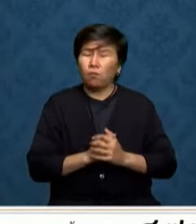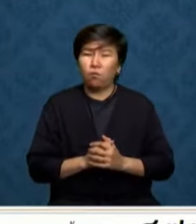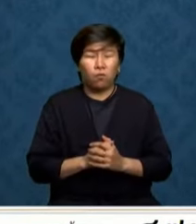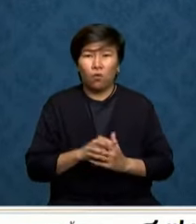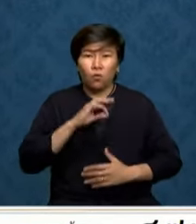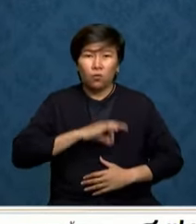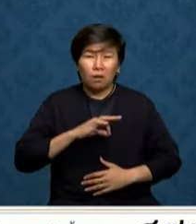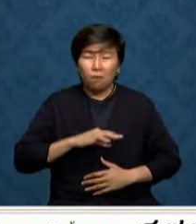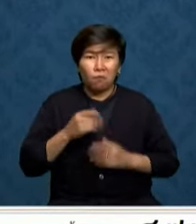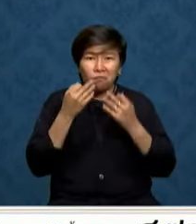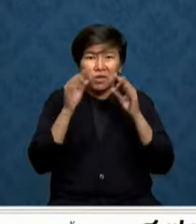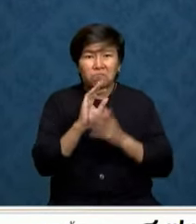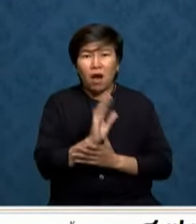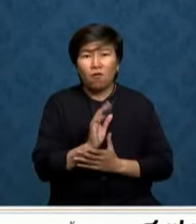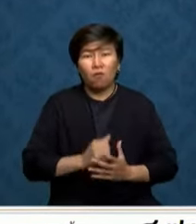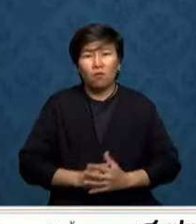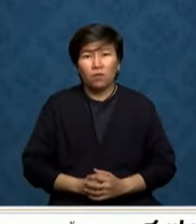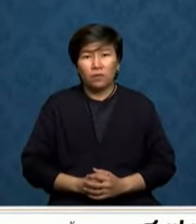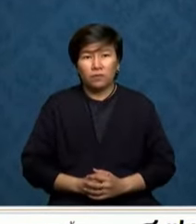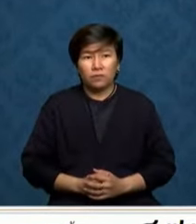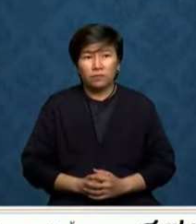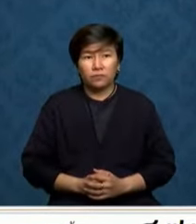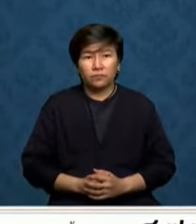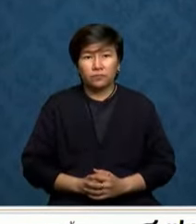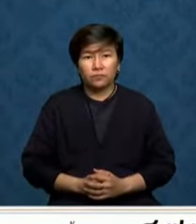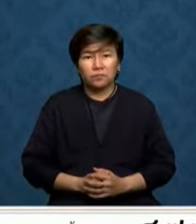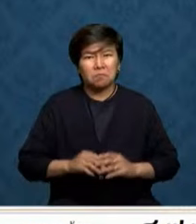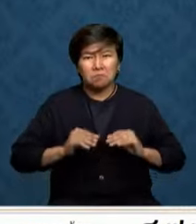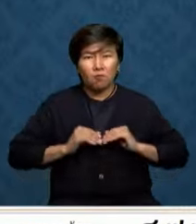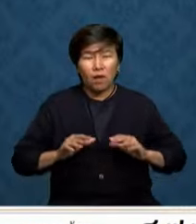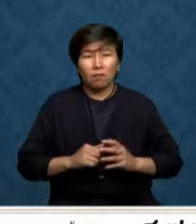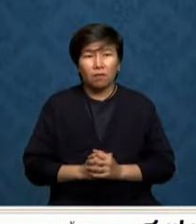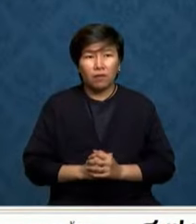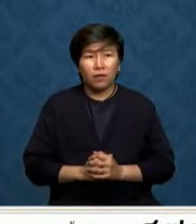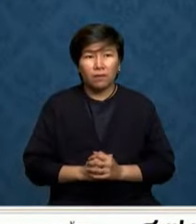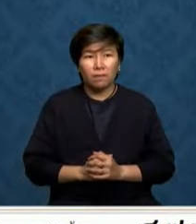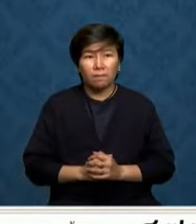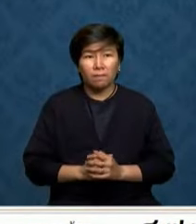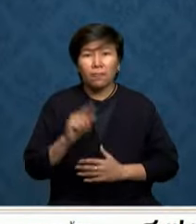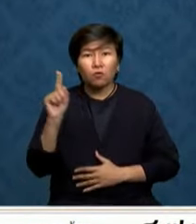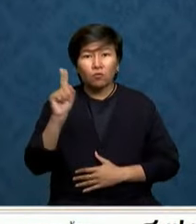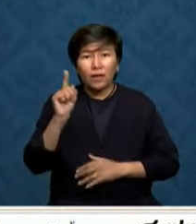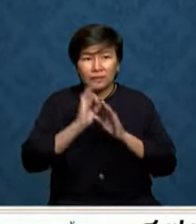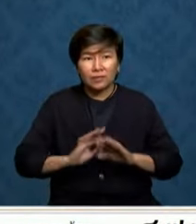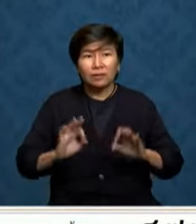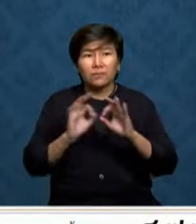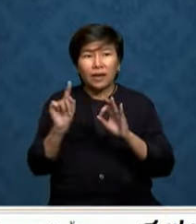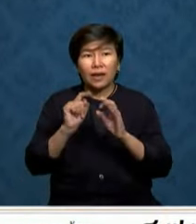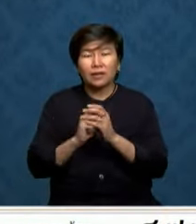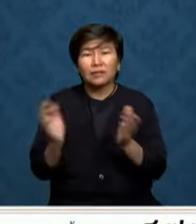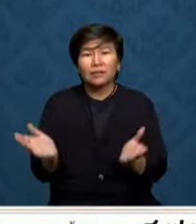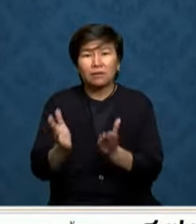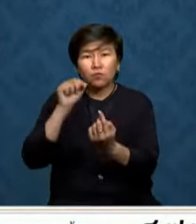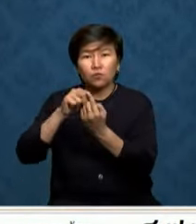การแสดงออกเสรีทางทางเพศแต่ผมเห็นด้วยว่าเราควรจะมีการส่งเสริมการศึกษา